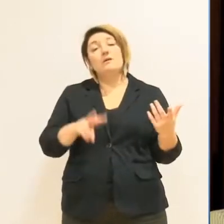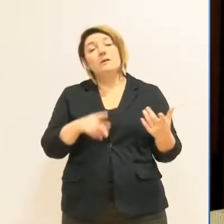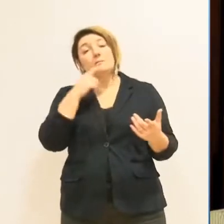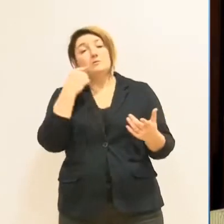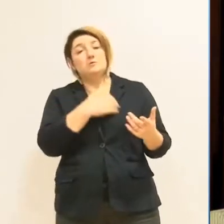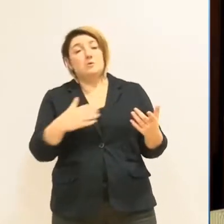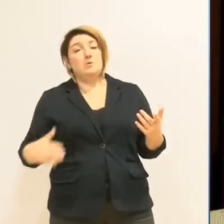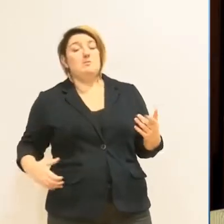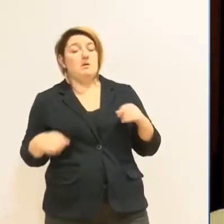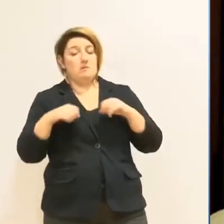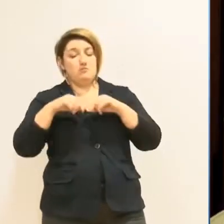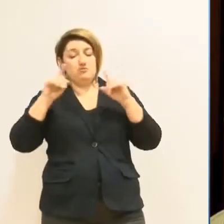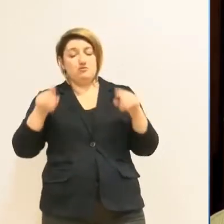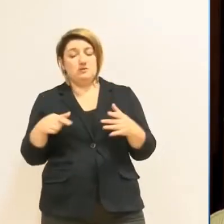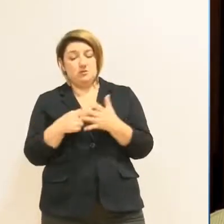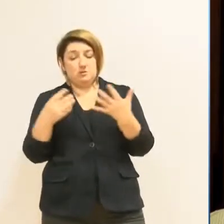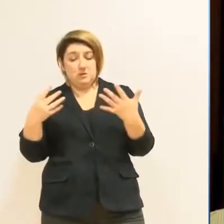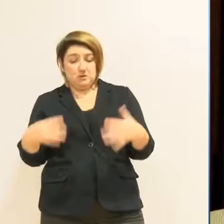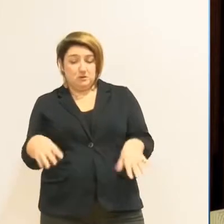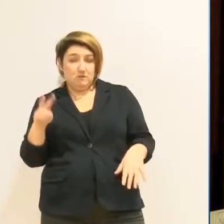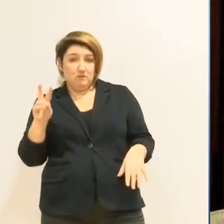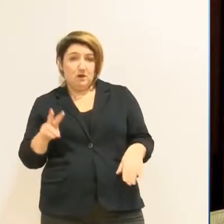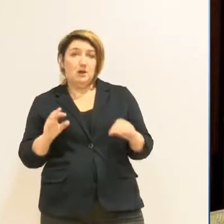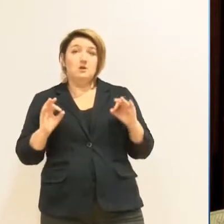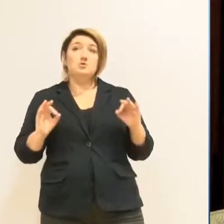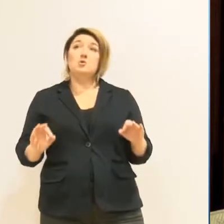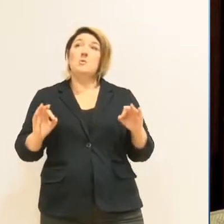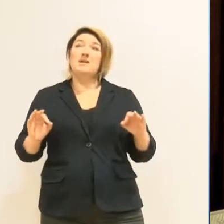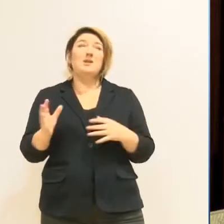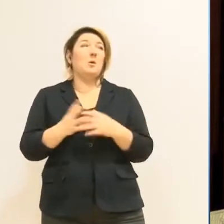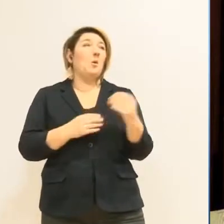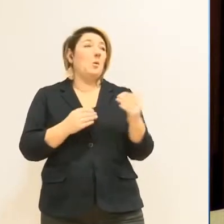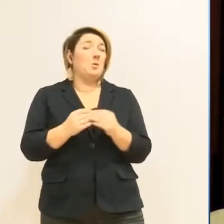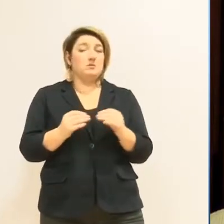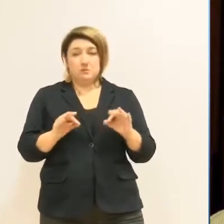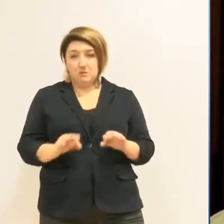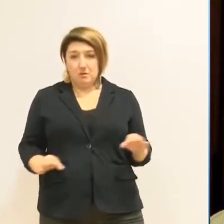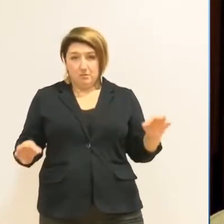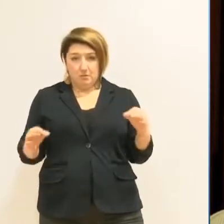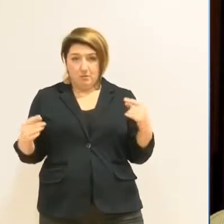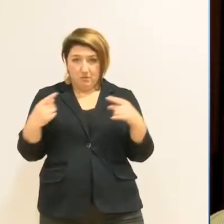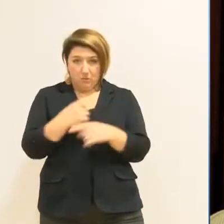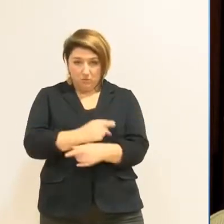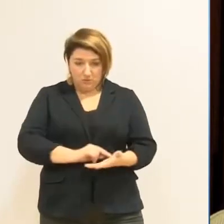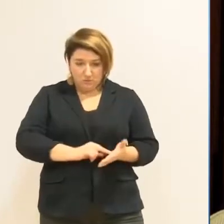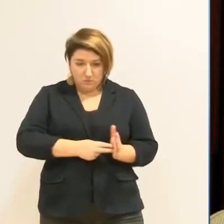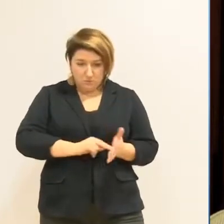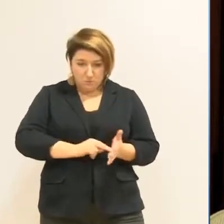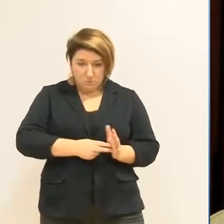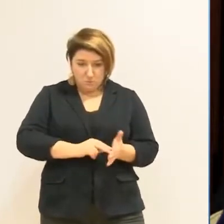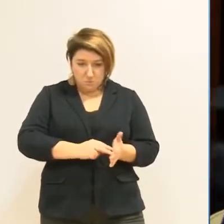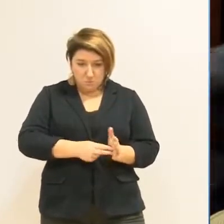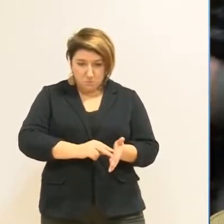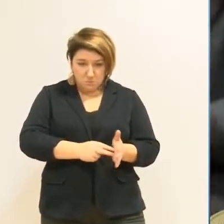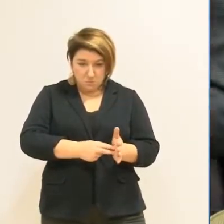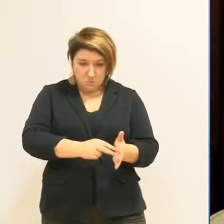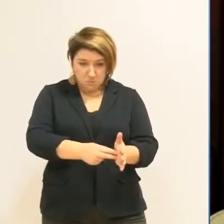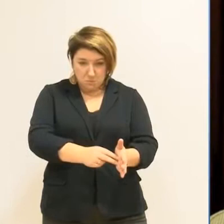n'est même pas marqué par le sceau de la sobriété heureuse, mais celui de la frugalité triste.